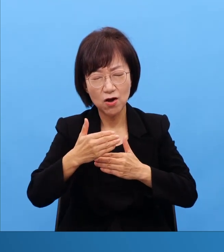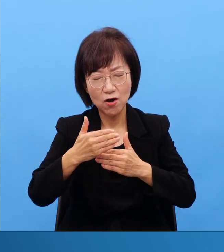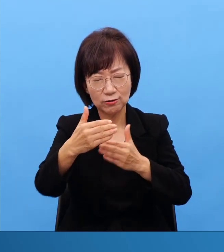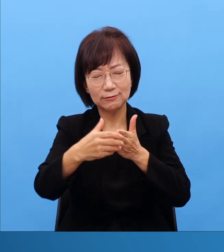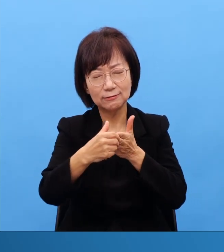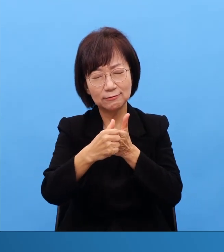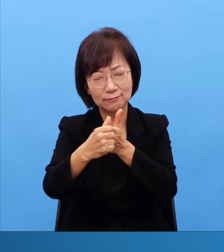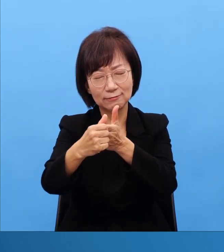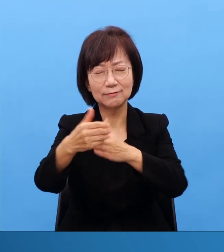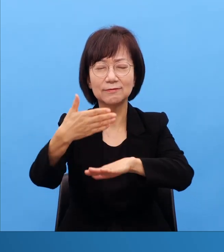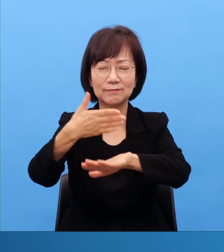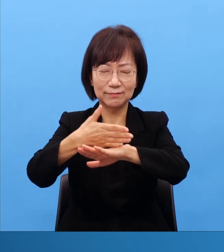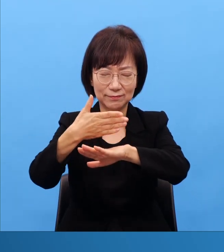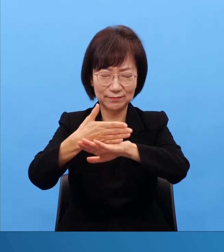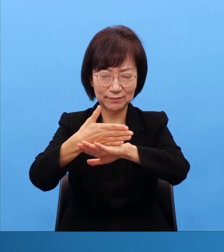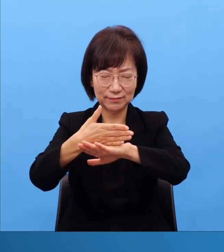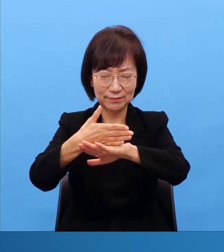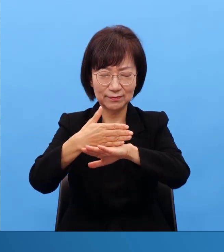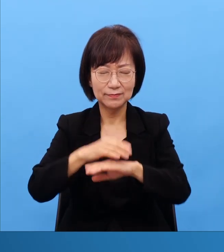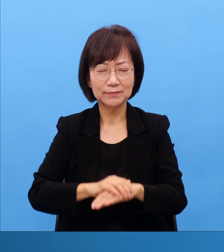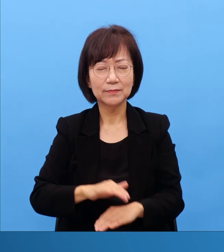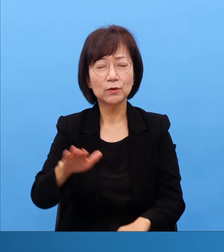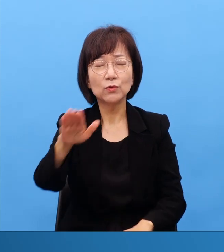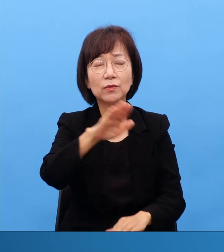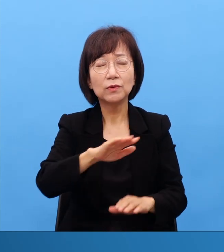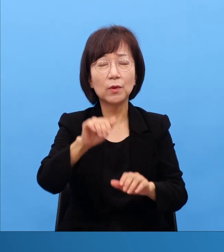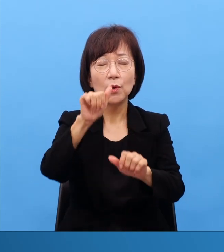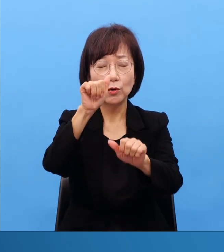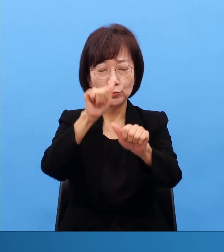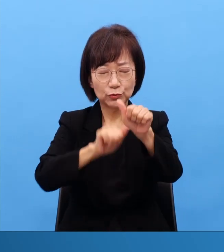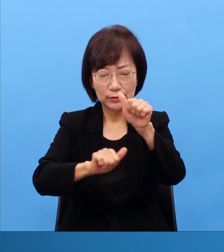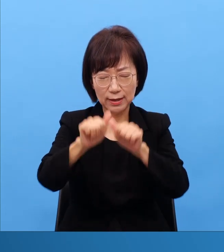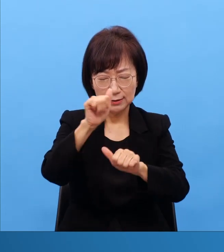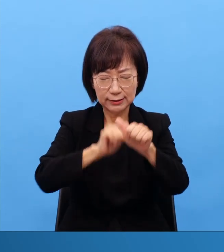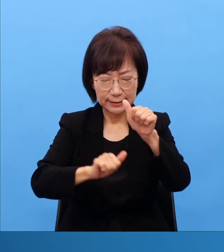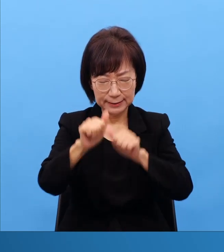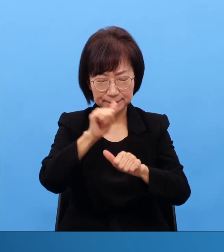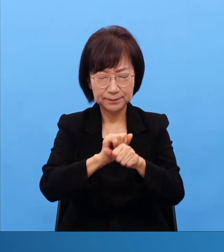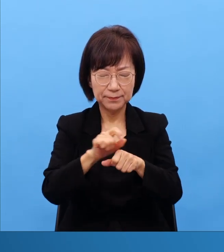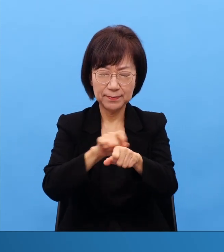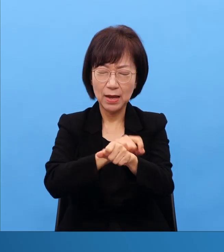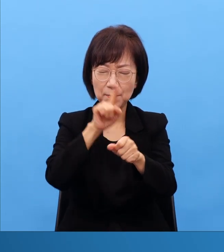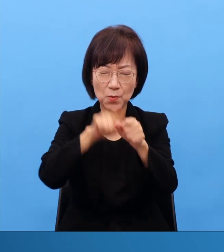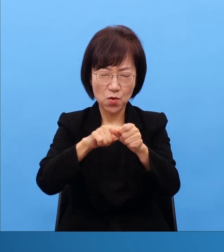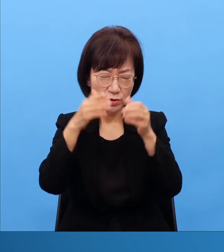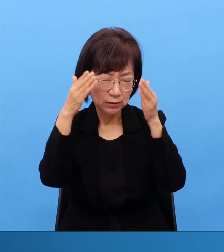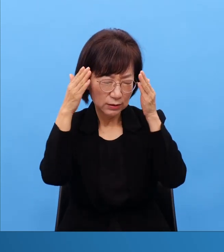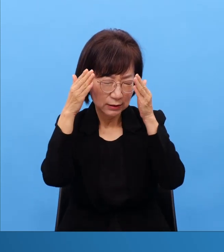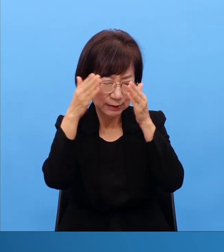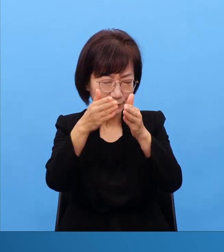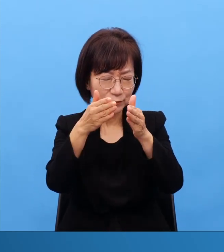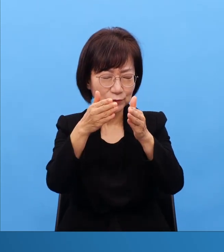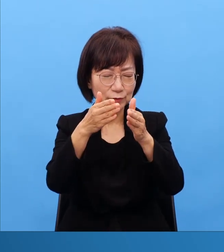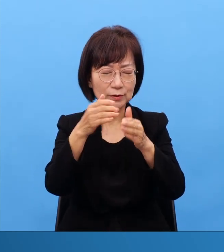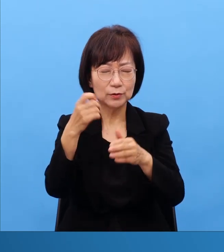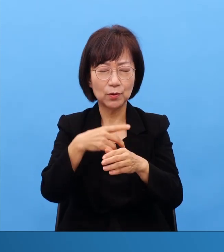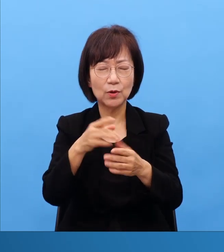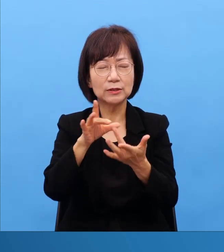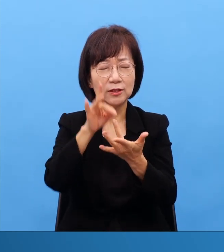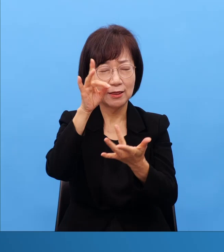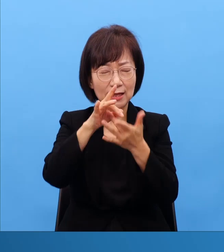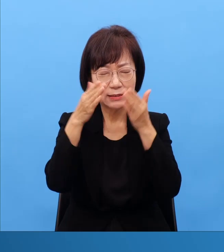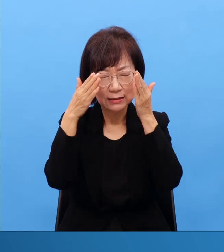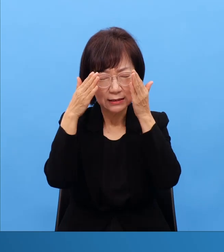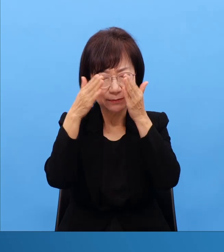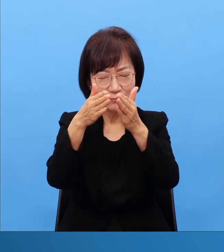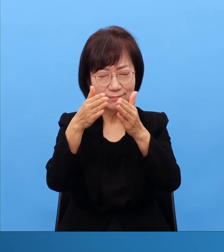take the covenant journey. 우리의 후대들이 제한된 집중, 선택된 집중, 원리스 집중의